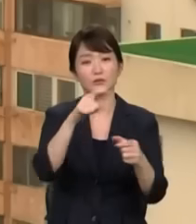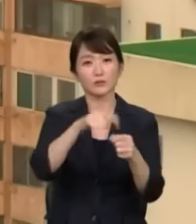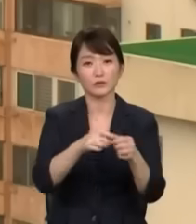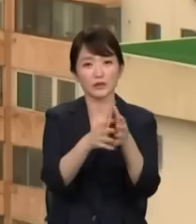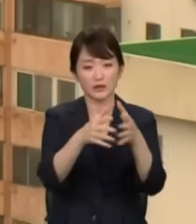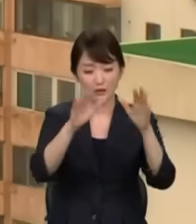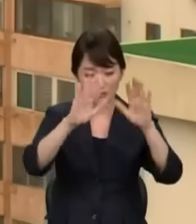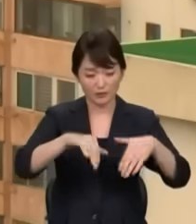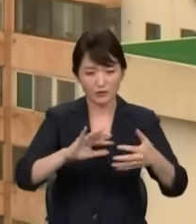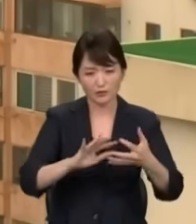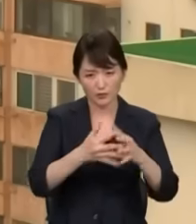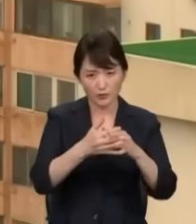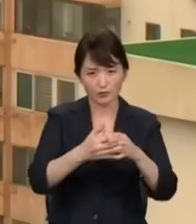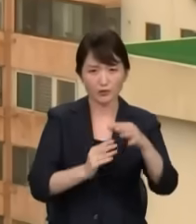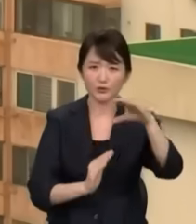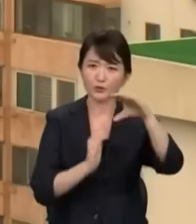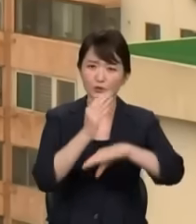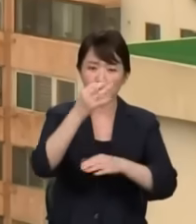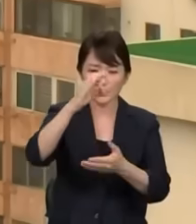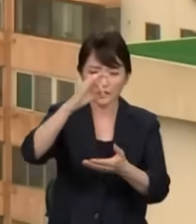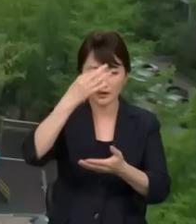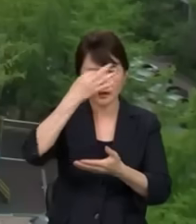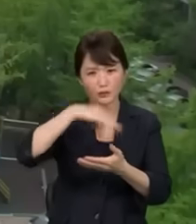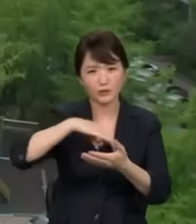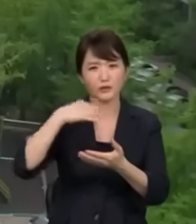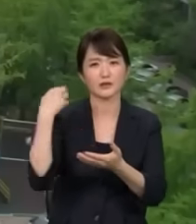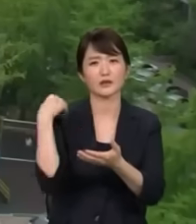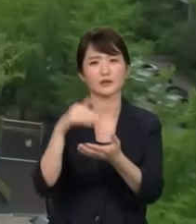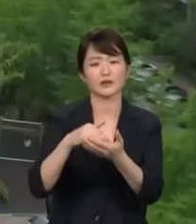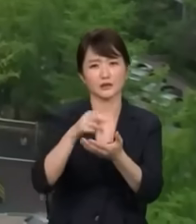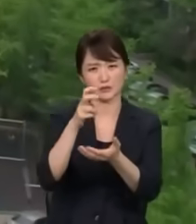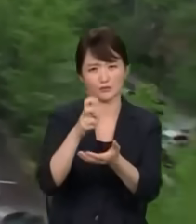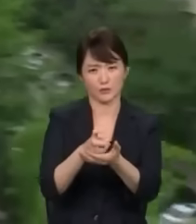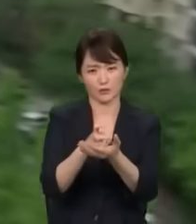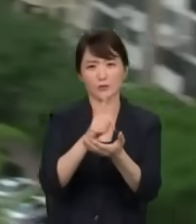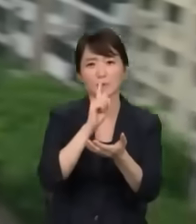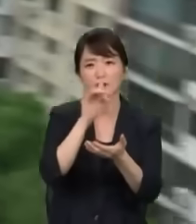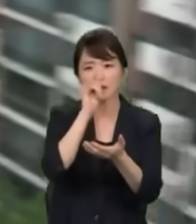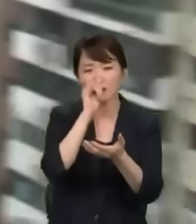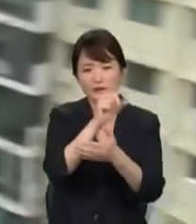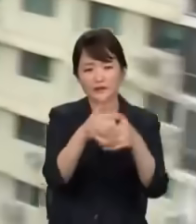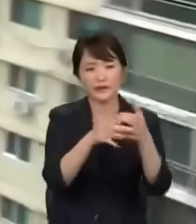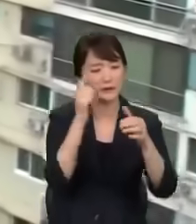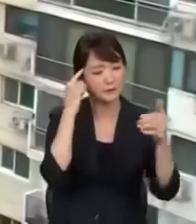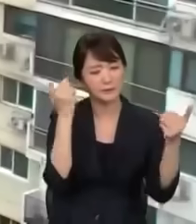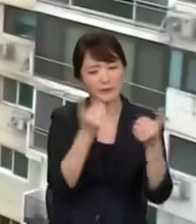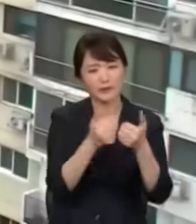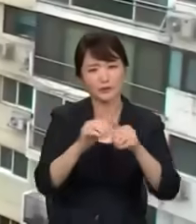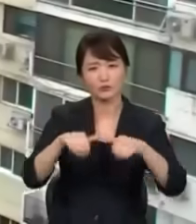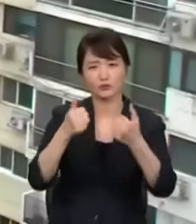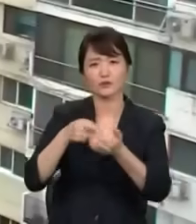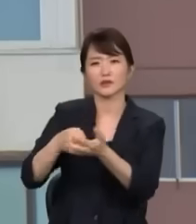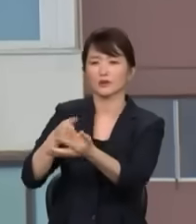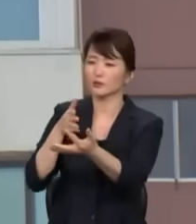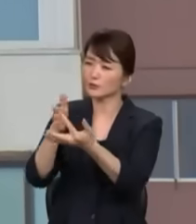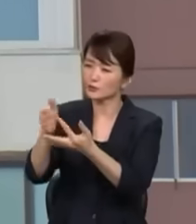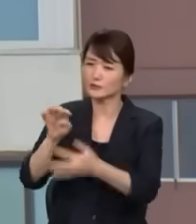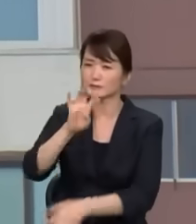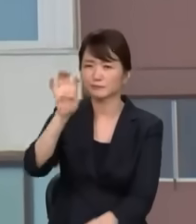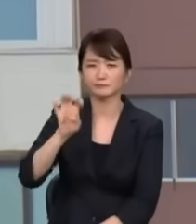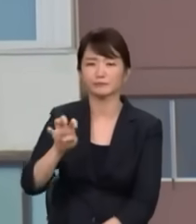재건축 초과이익 환수제 폐지도 못 박았는데 야당 반대로 국회를 통과할진 미지수입니다.